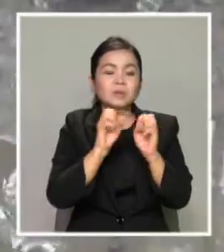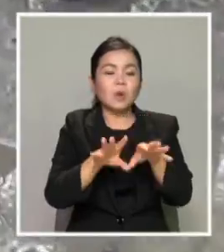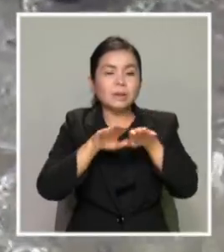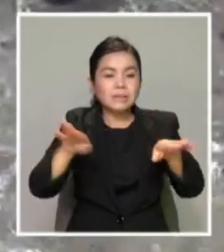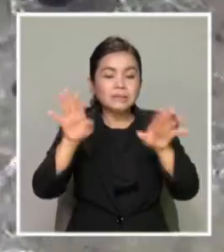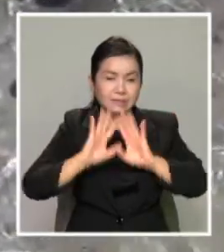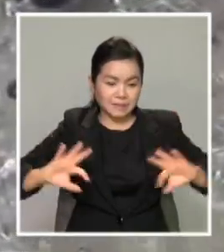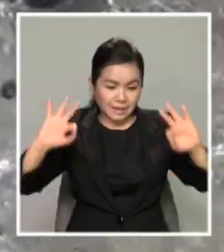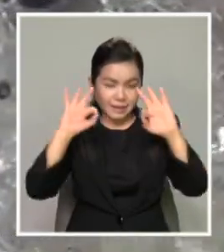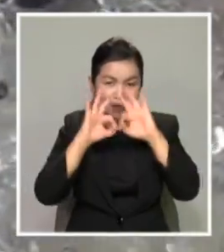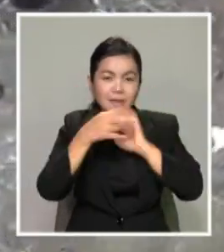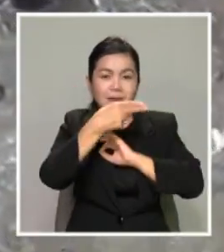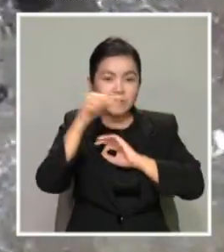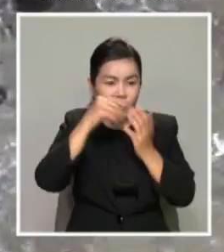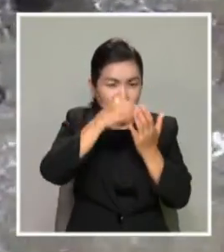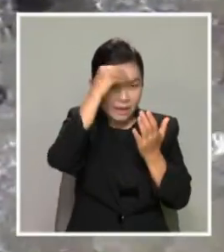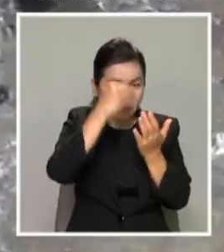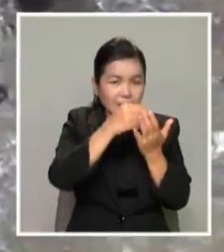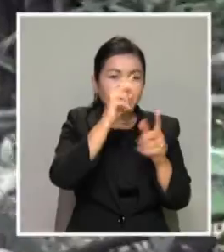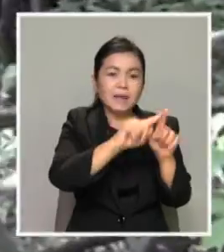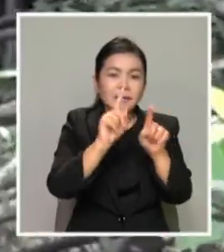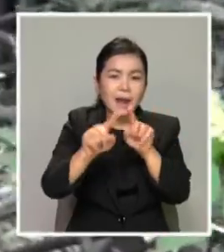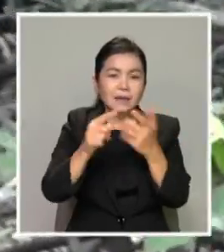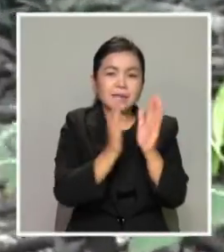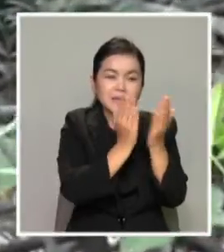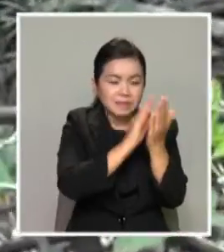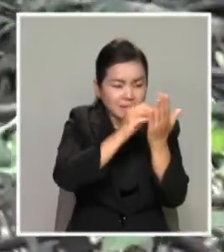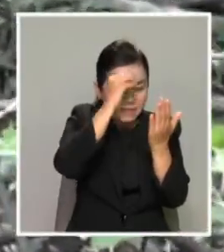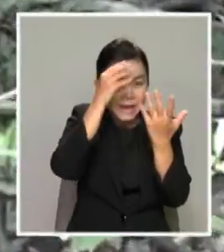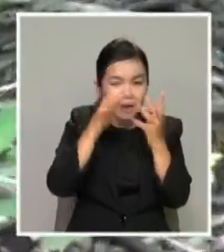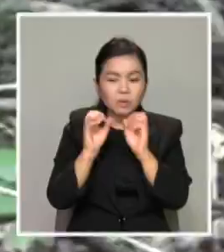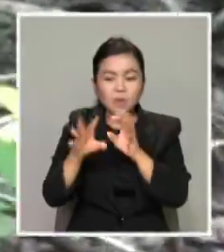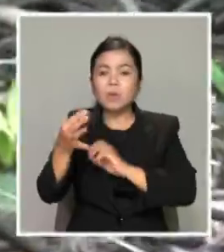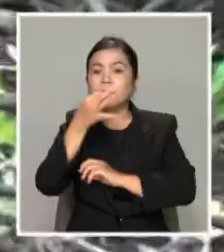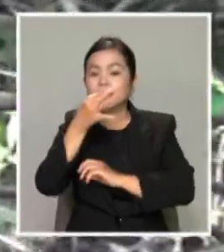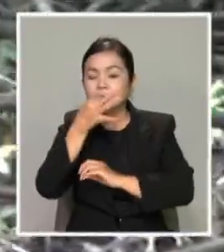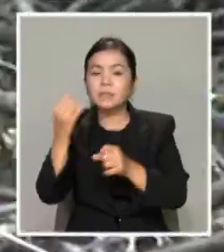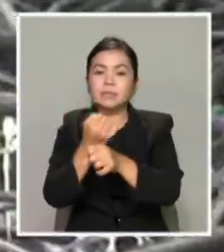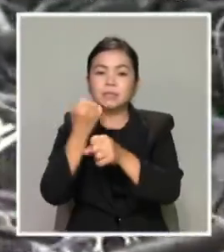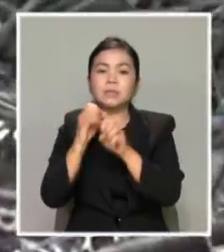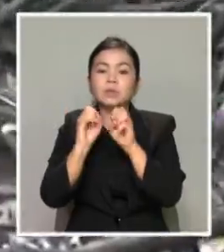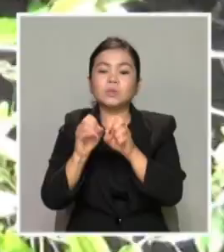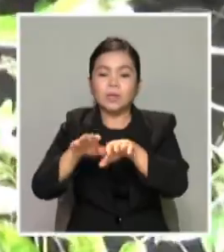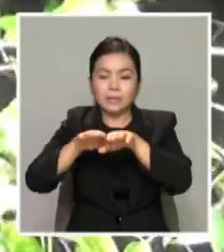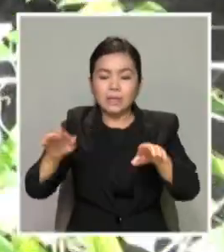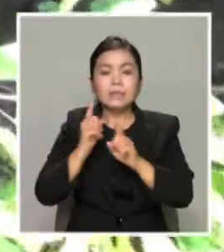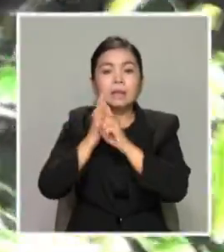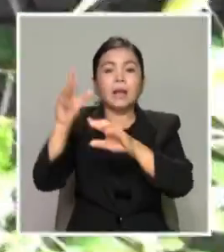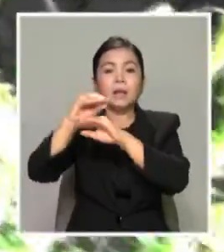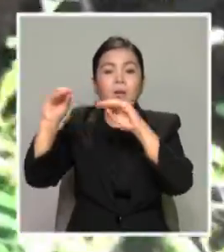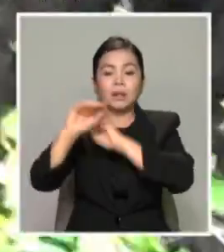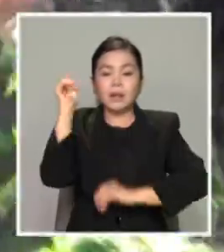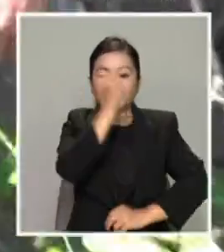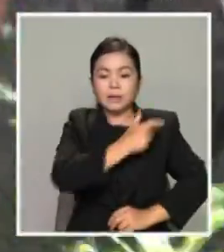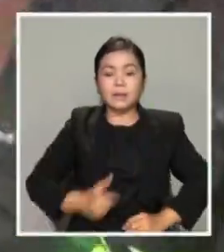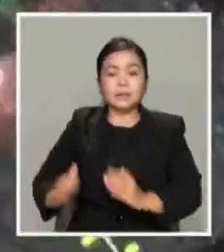ำคัญนอกเหนือจากการเรียนการสอนเชิงวิชาการเหมือนดังหลักคำสอนของในหลวงรัชกาลที่9ที่ไม่เ